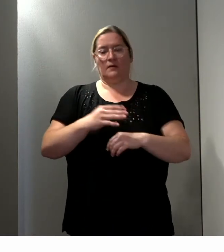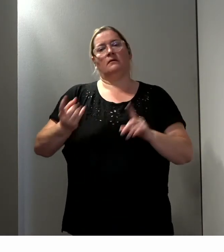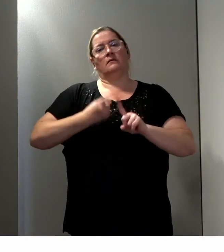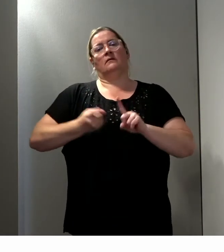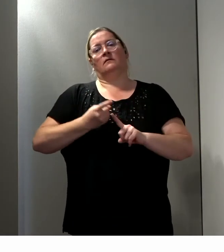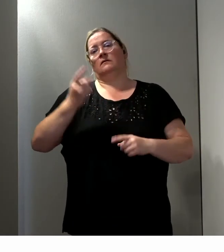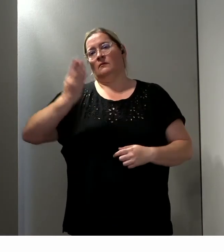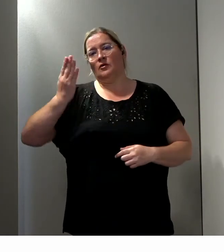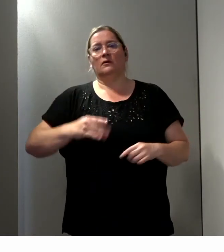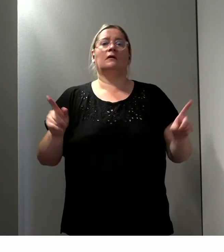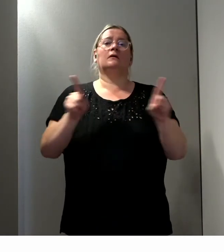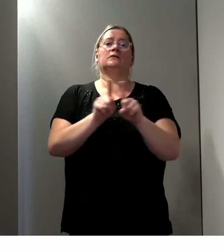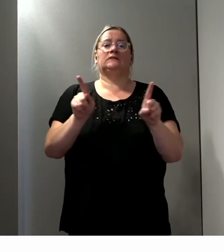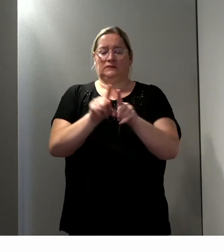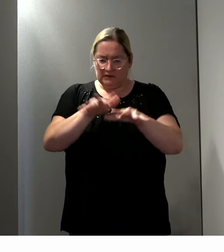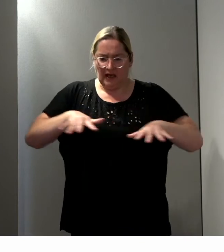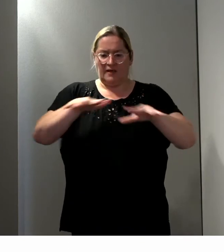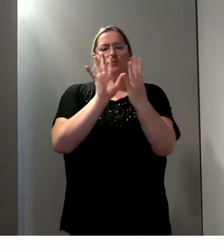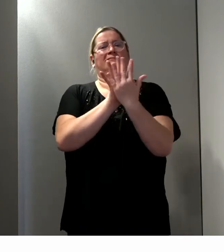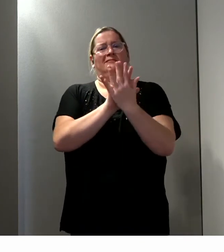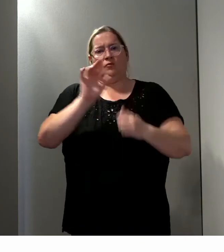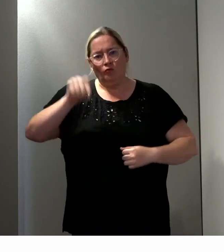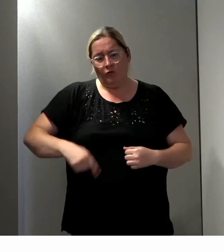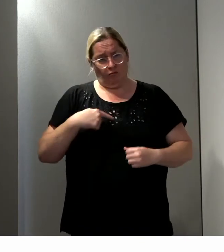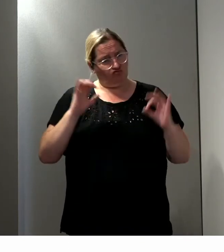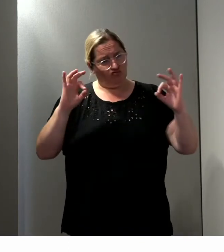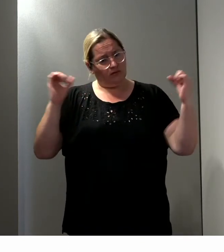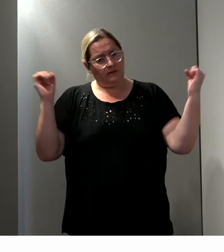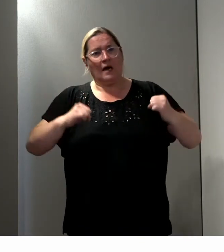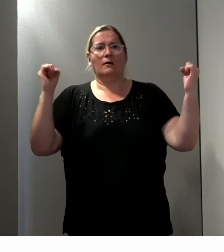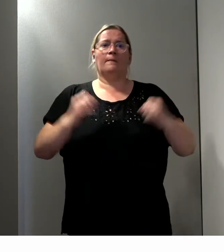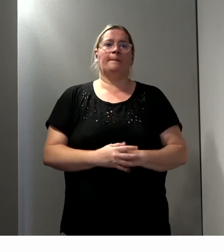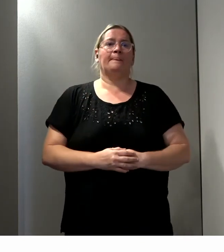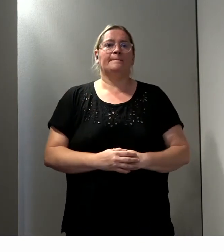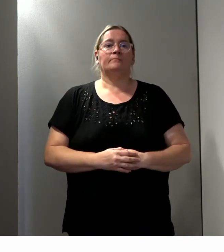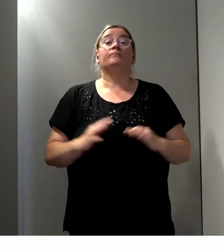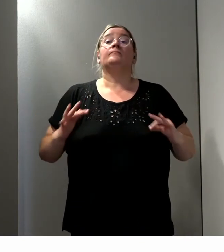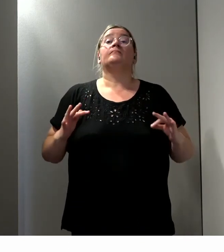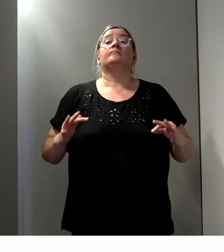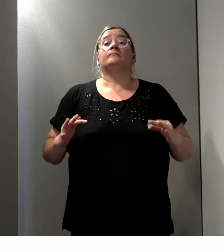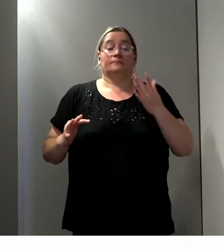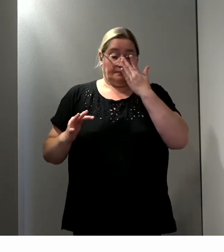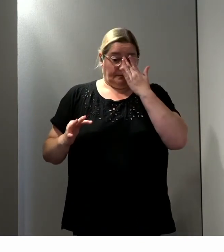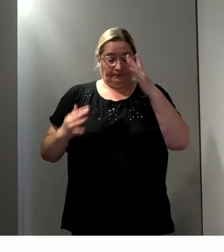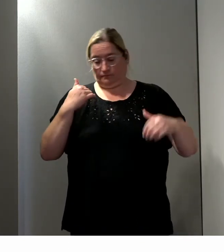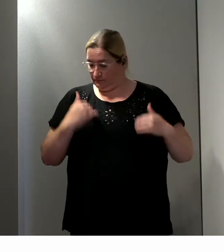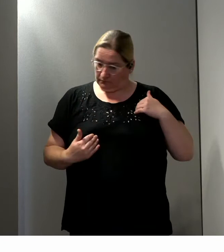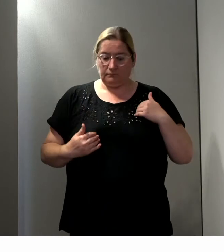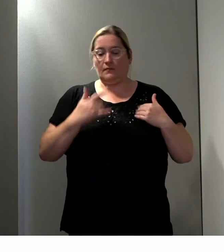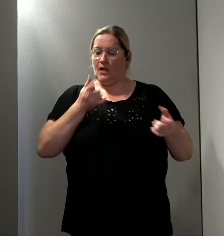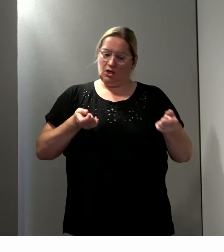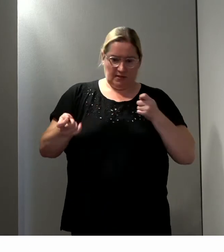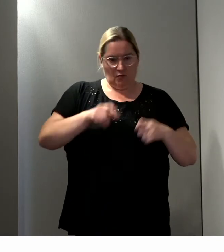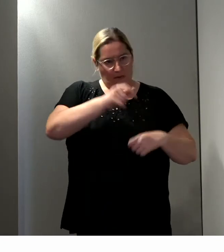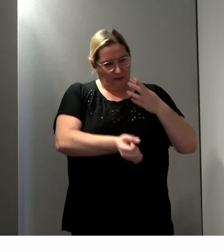la nécessité de fonctionner en réseau, et puis voilà, moi je suis assez d'accord. Le sujet du handicap, c'est la gestion de la singularité, mais aussi c'est le fait